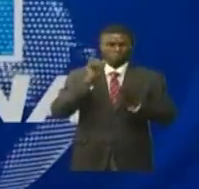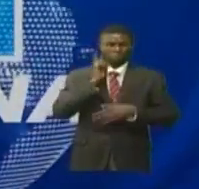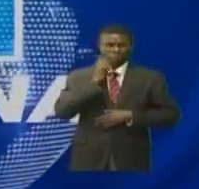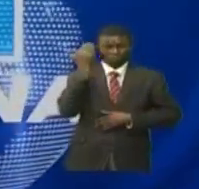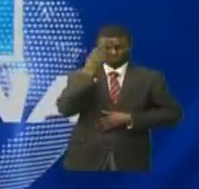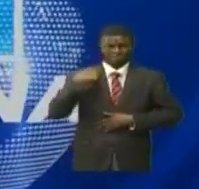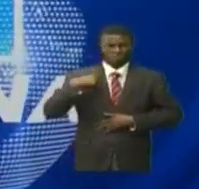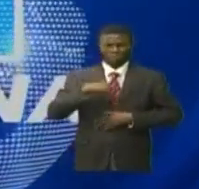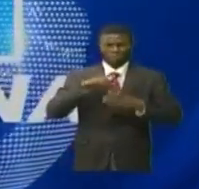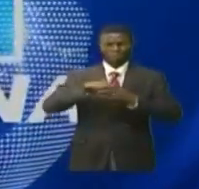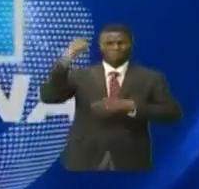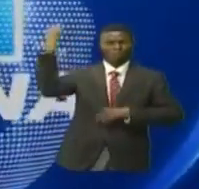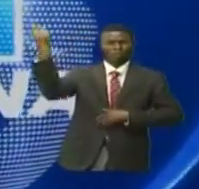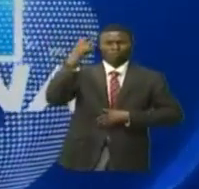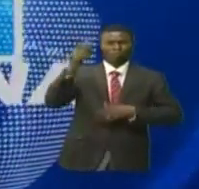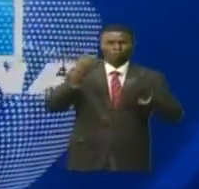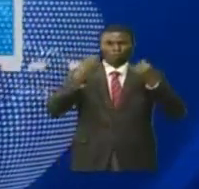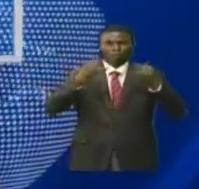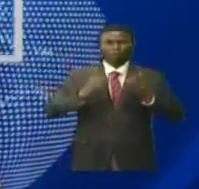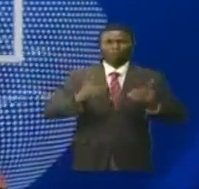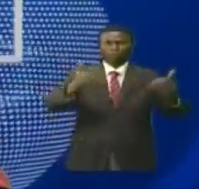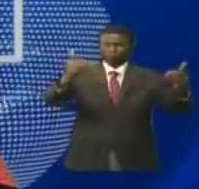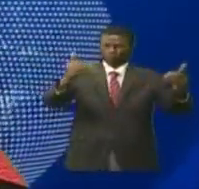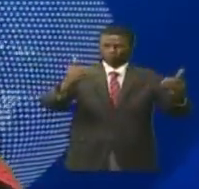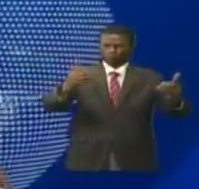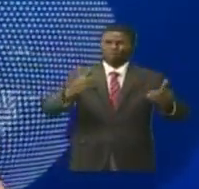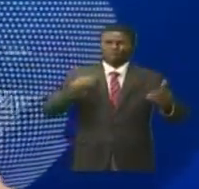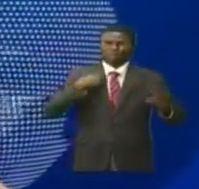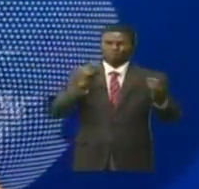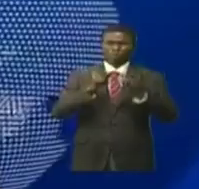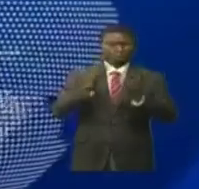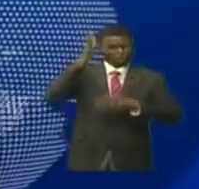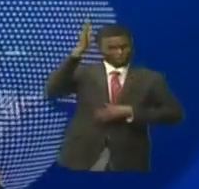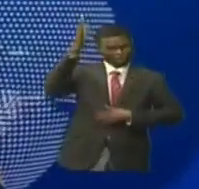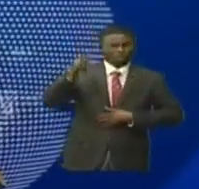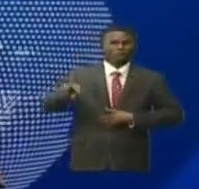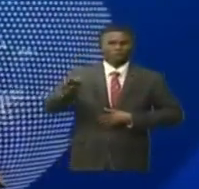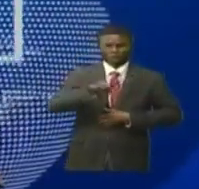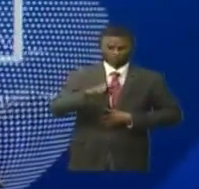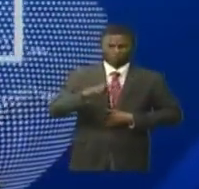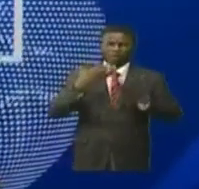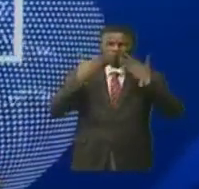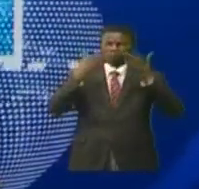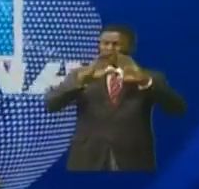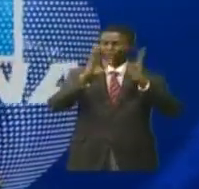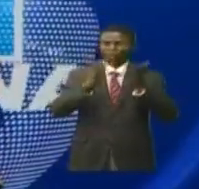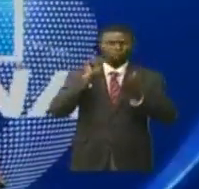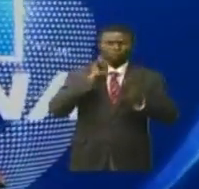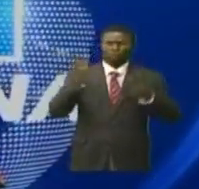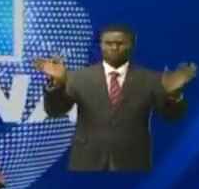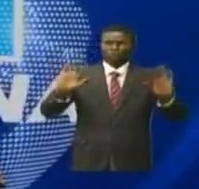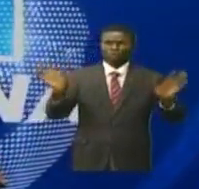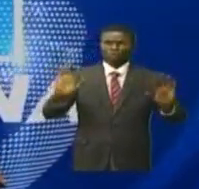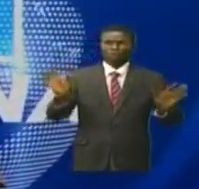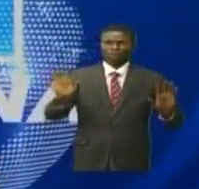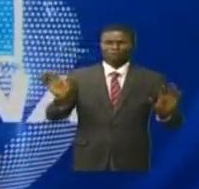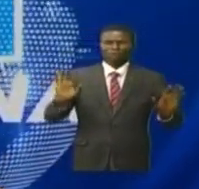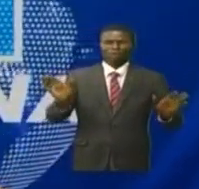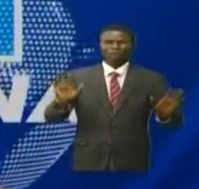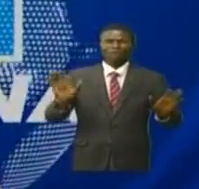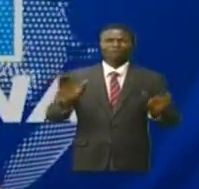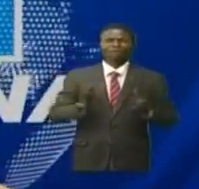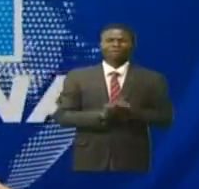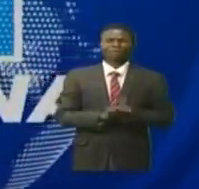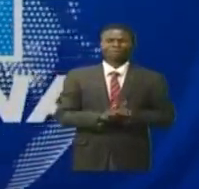ce journal à travers le monde l'actualité revient à 23h à la présentation José Bayton je reviens demain à 20h excellente